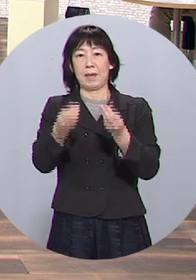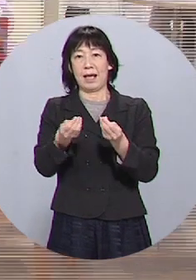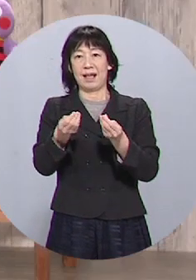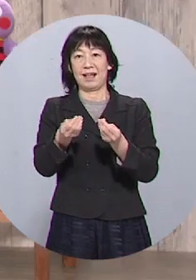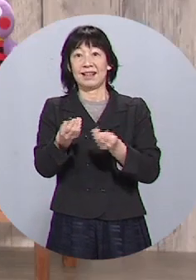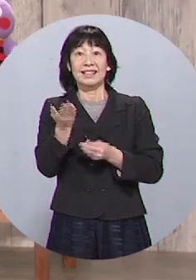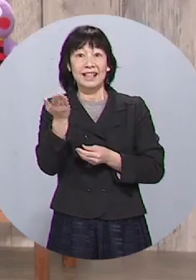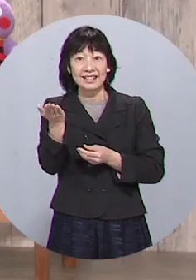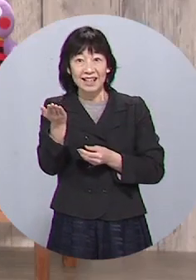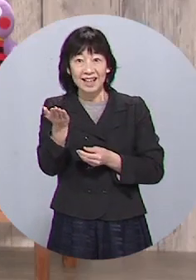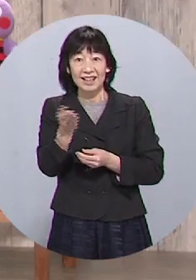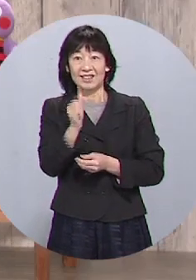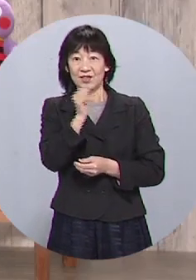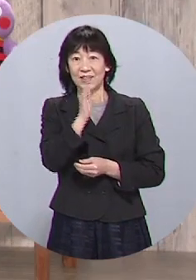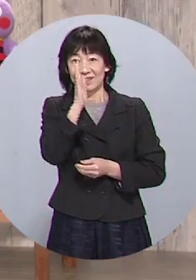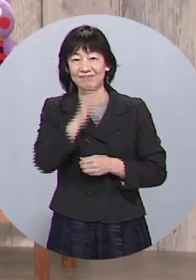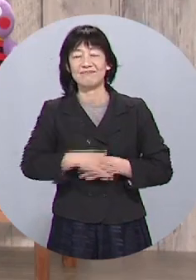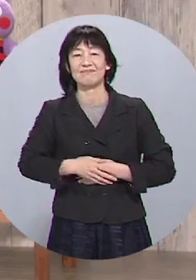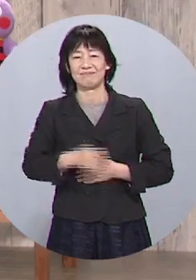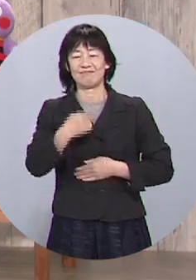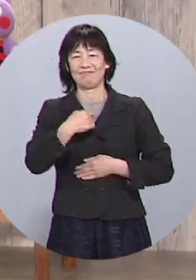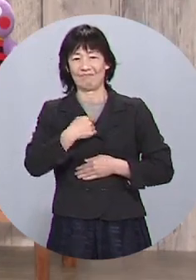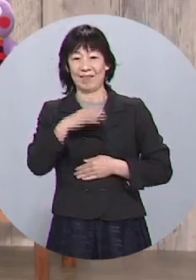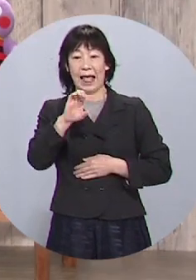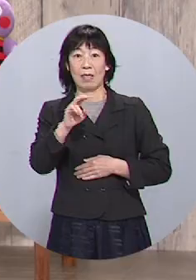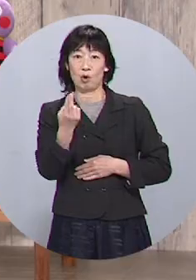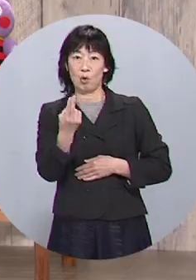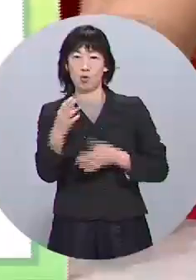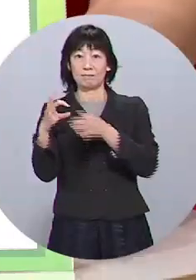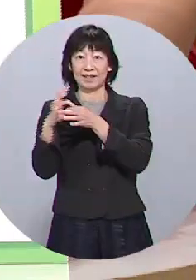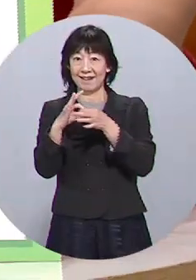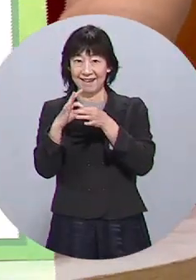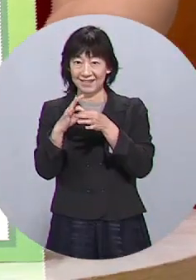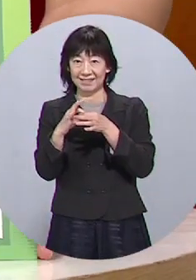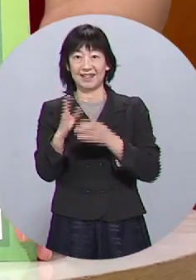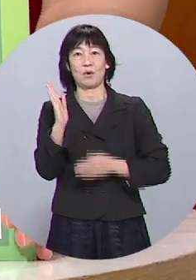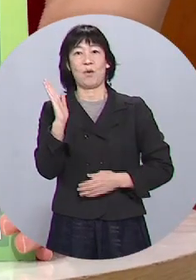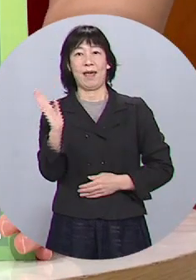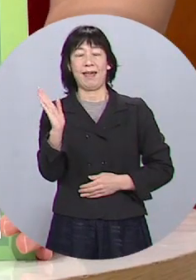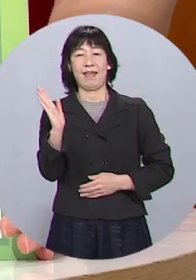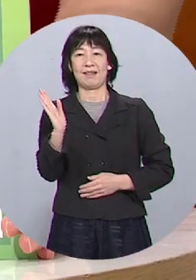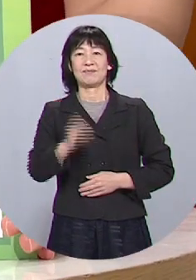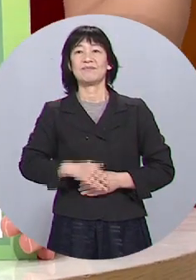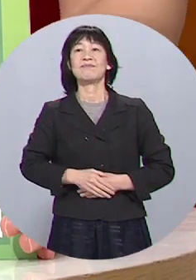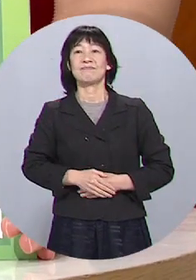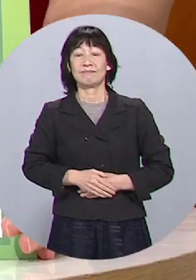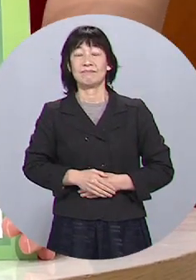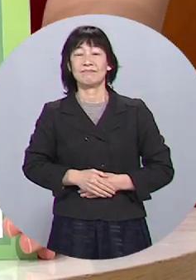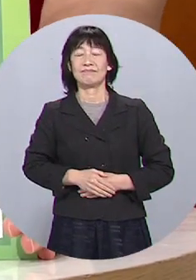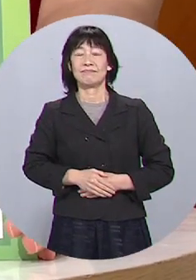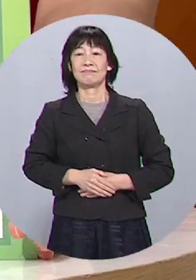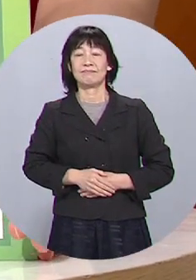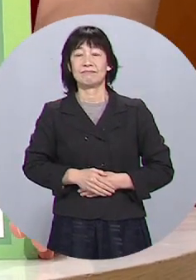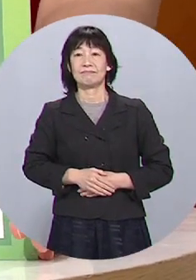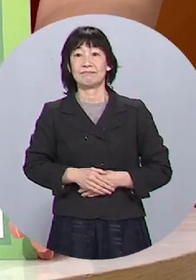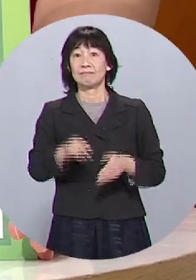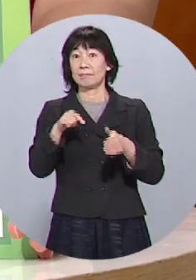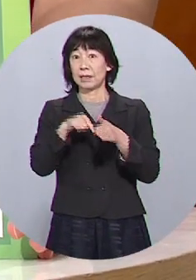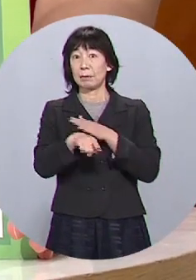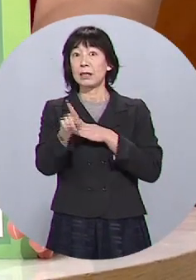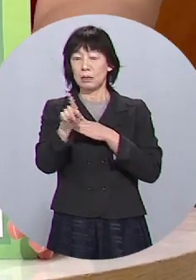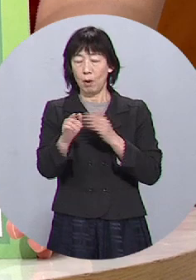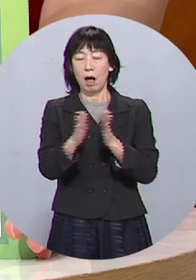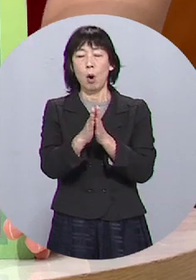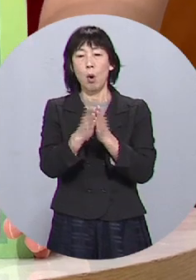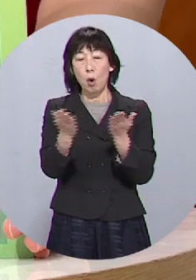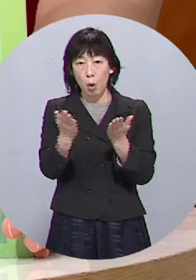きちゃんお願いします。 書いてきましたよ。私も干支にちなんでこちら寒牛十頭。これはですね、本をた